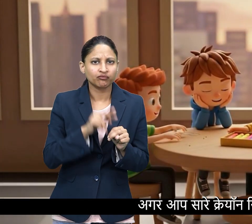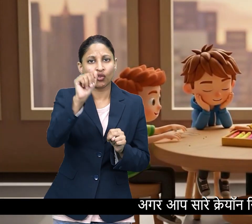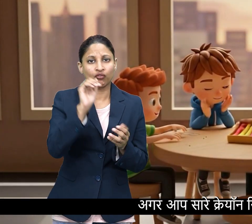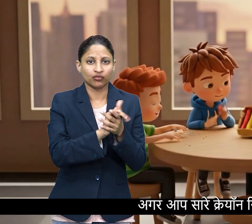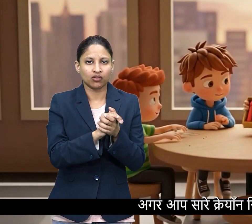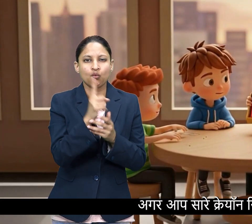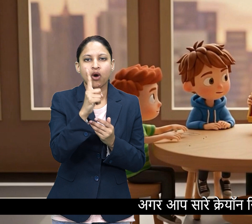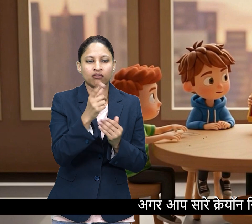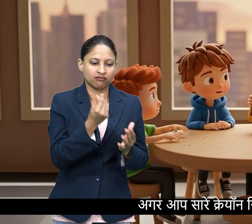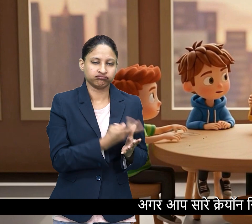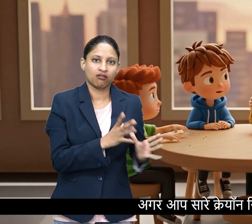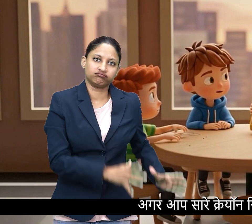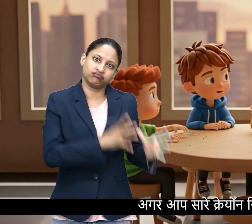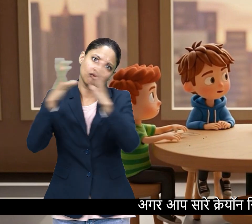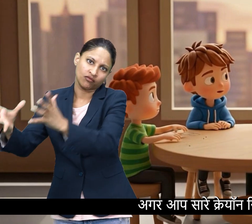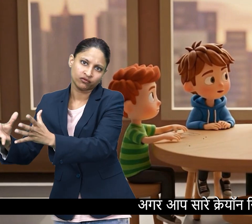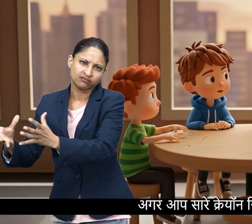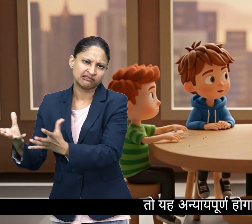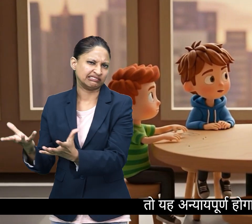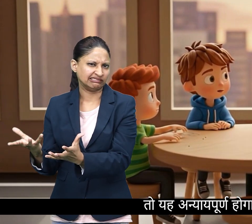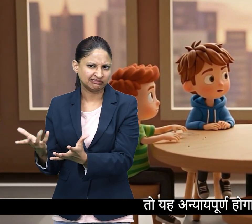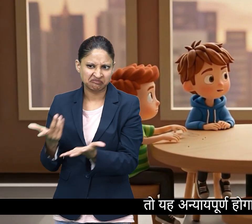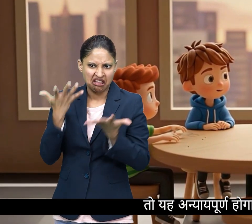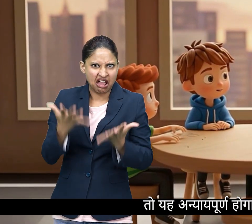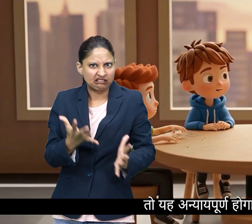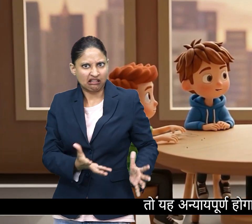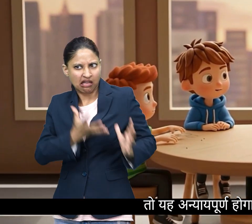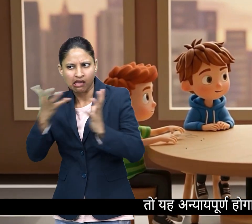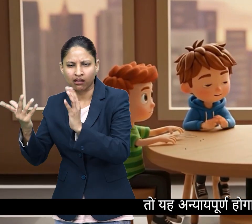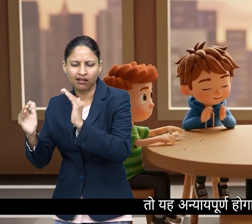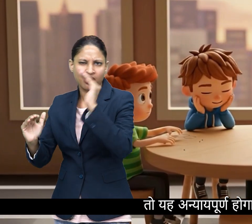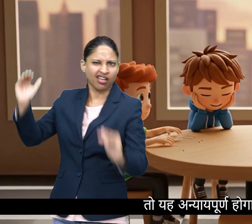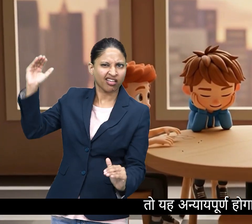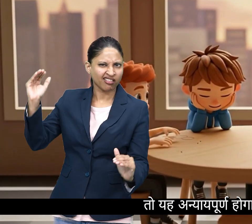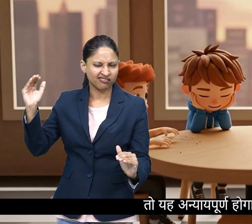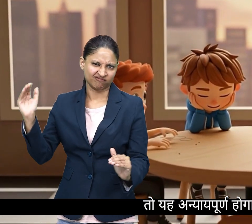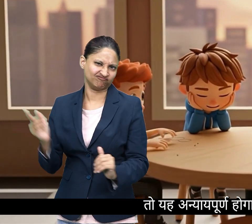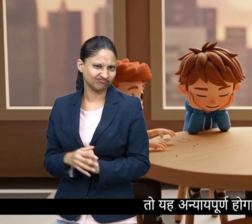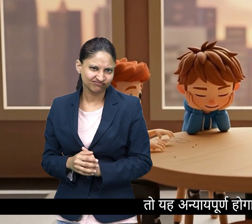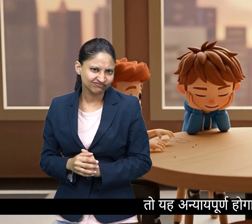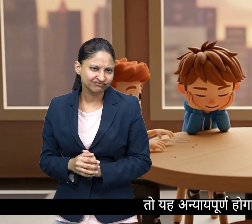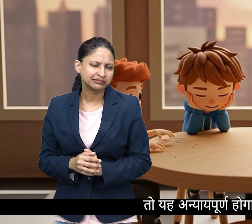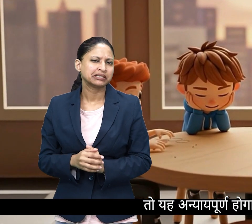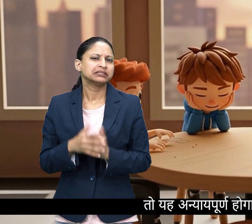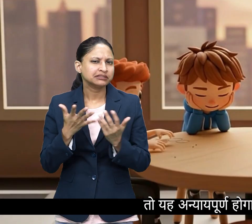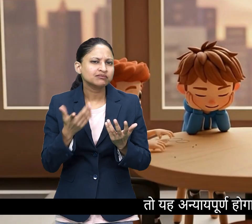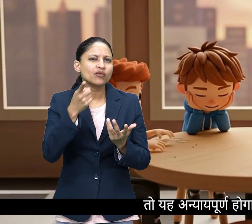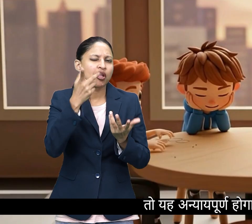अगर आप सारे क्रेयॉन सिर्फ एक दोस्त को दे दें तो ये अन्यायपूर्ण होगा और बहुत भारी होगा।